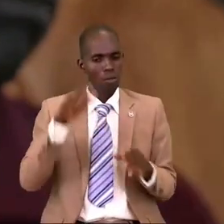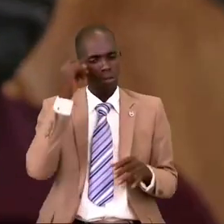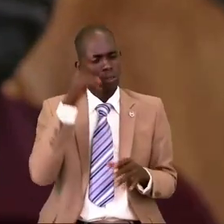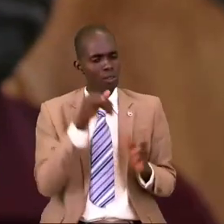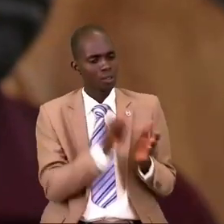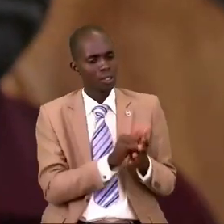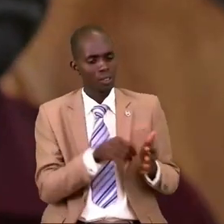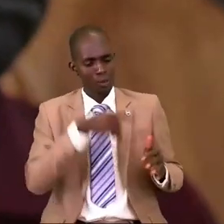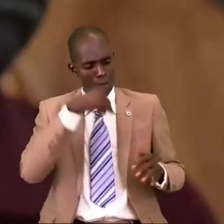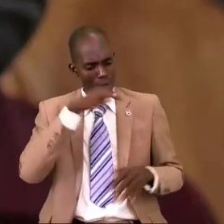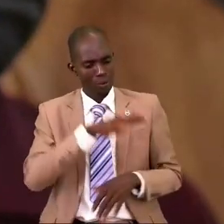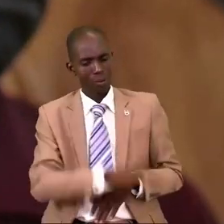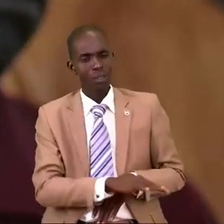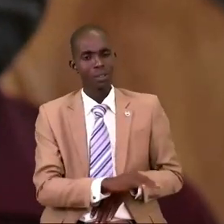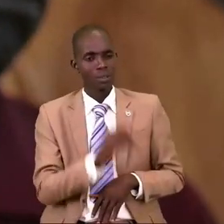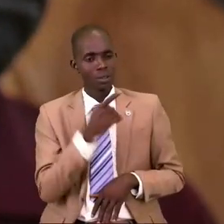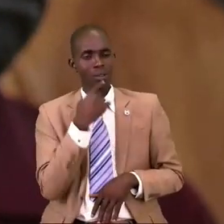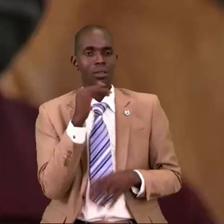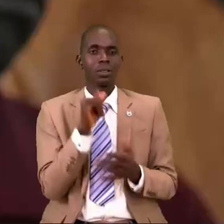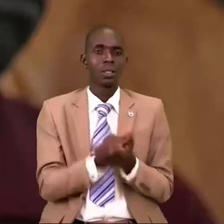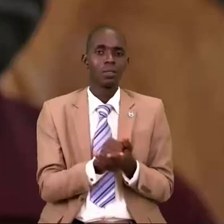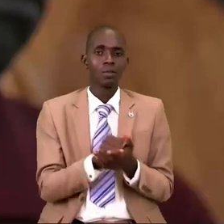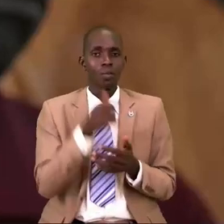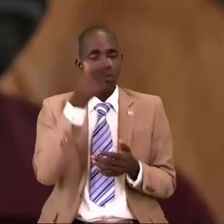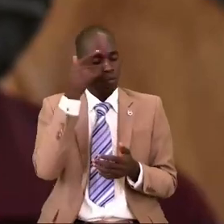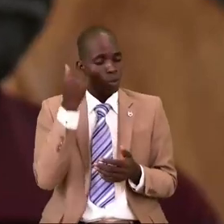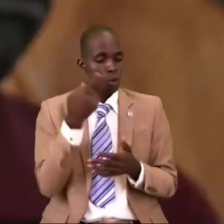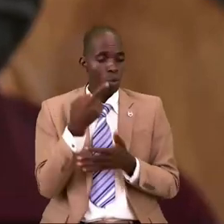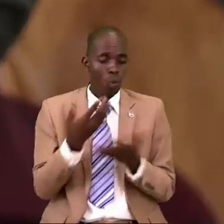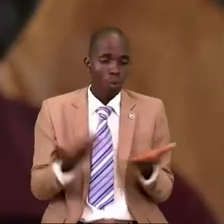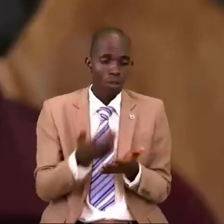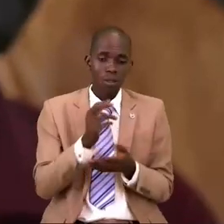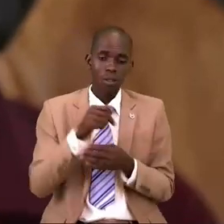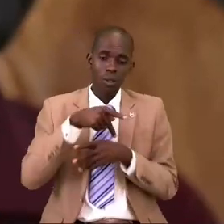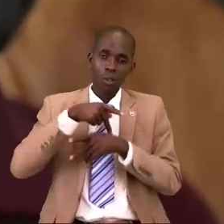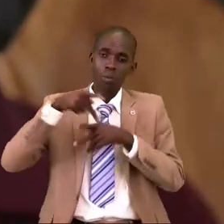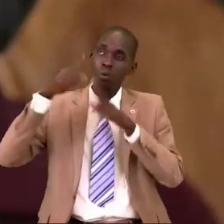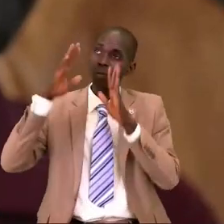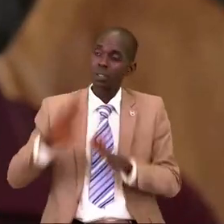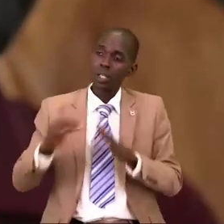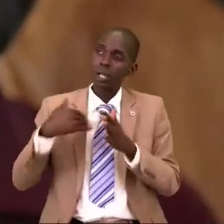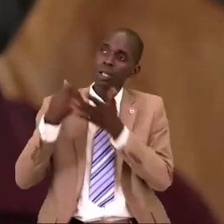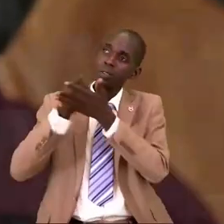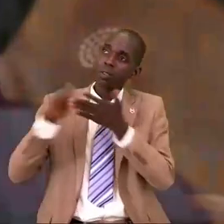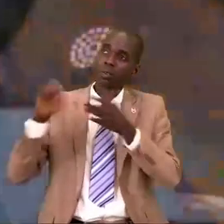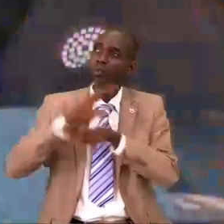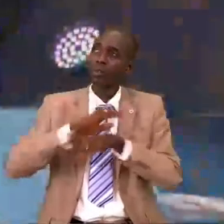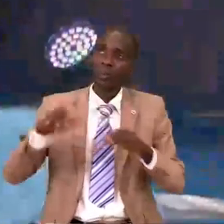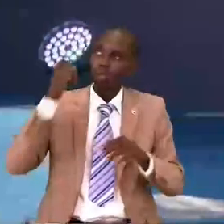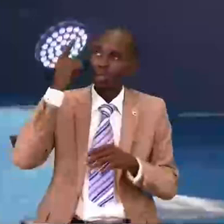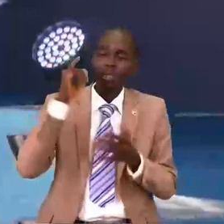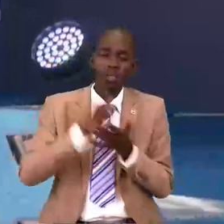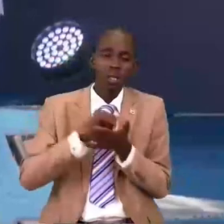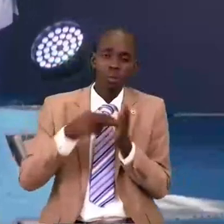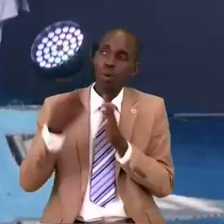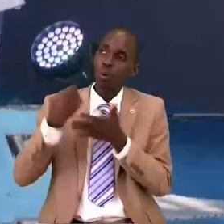a écrit, il ne comprend pas. Et donc, ce n'est pas vrai. C'est comme nous. Nous sommes au